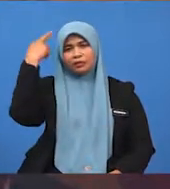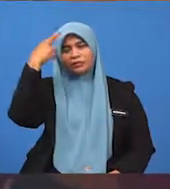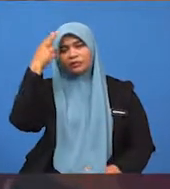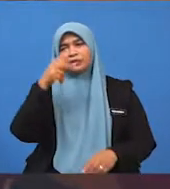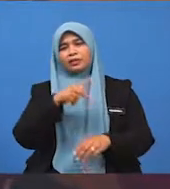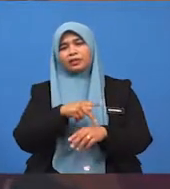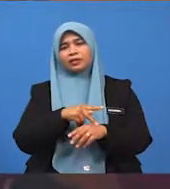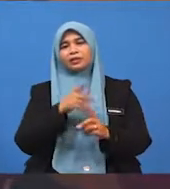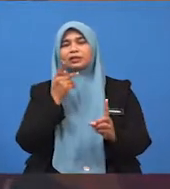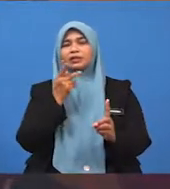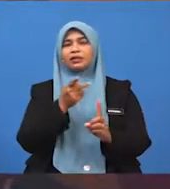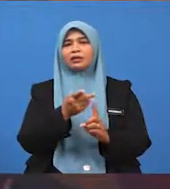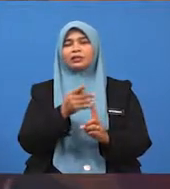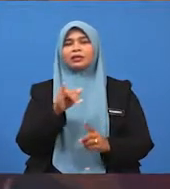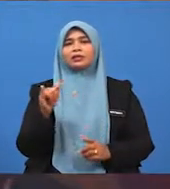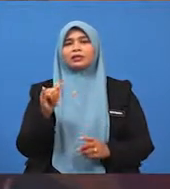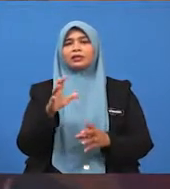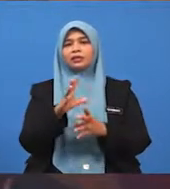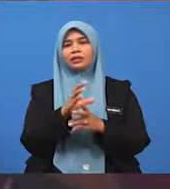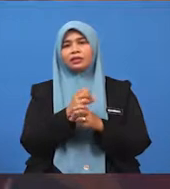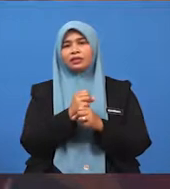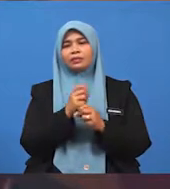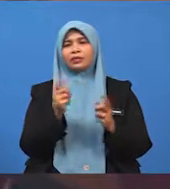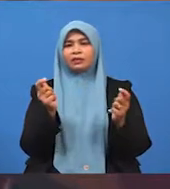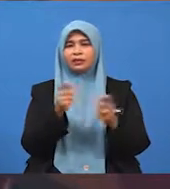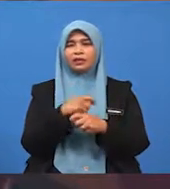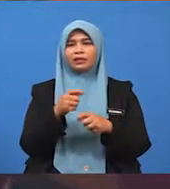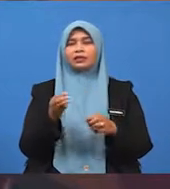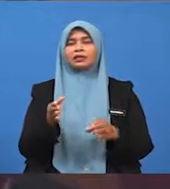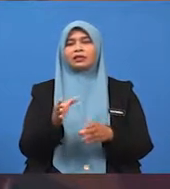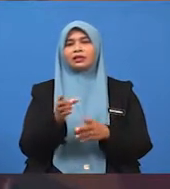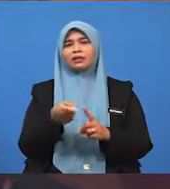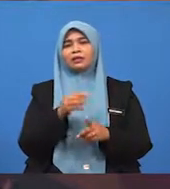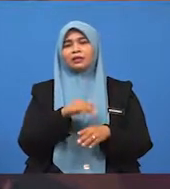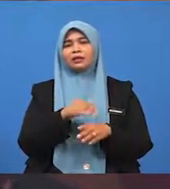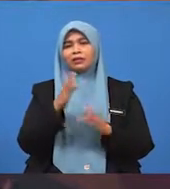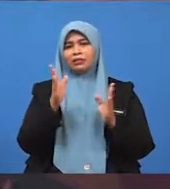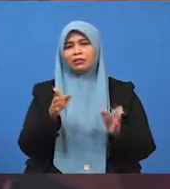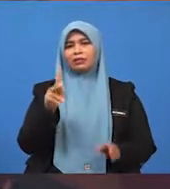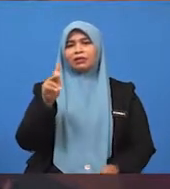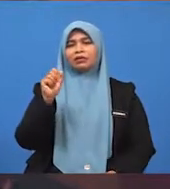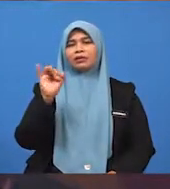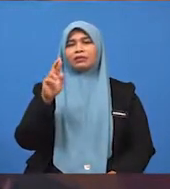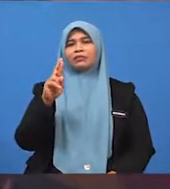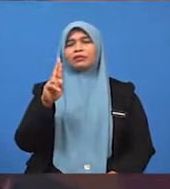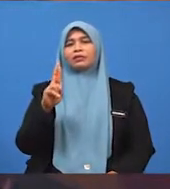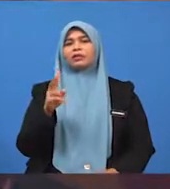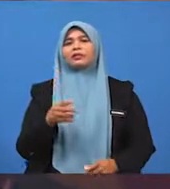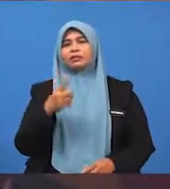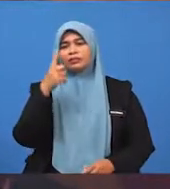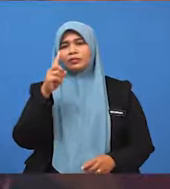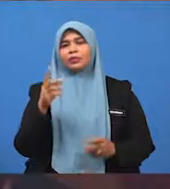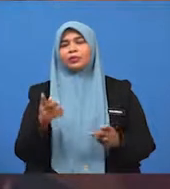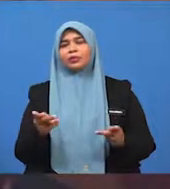terus istiqamah di dalam jalan dakwah, Allah menurunkan pelbagai ayat yang mengingatkan